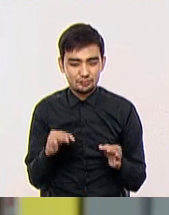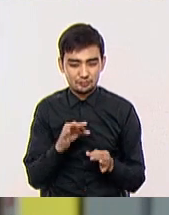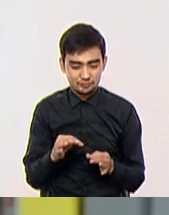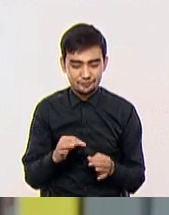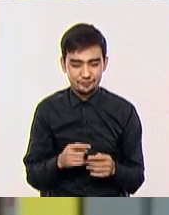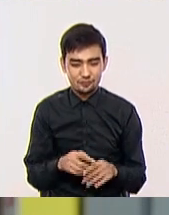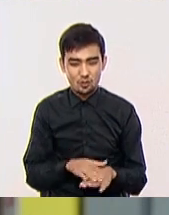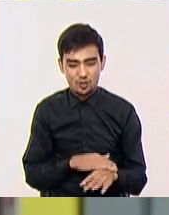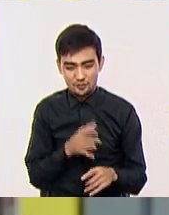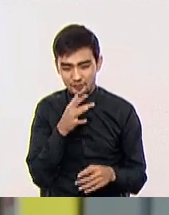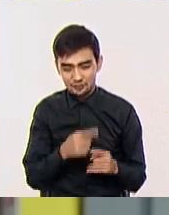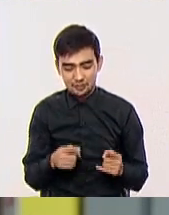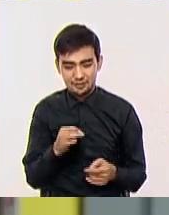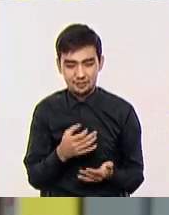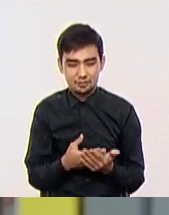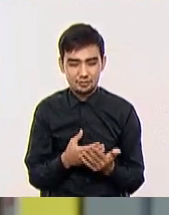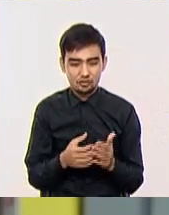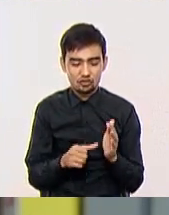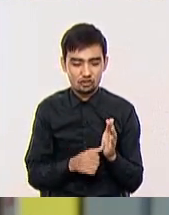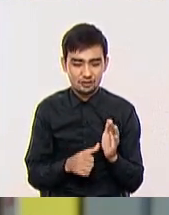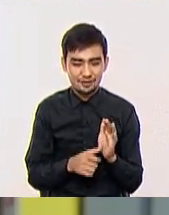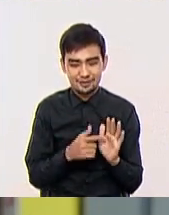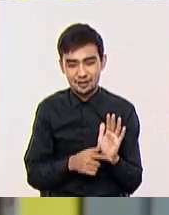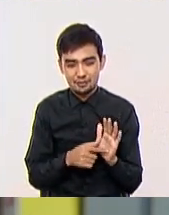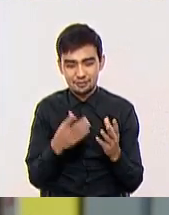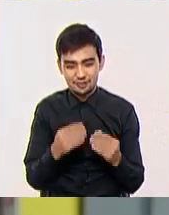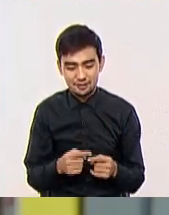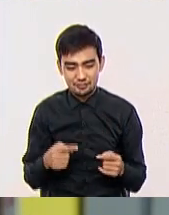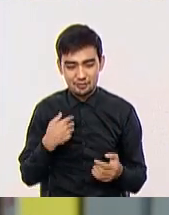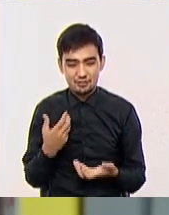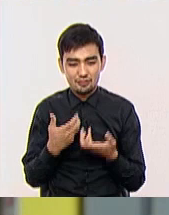очень длинная, занимает порядка 60-70 дней. Вот